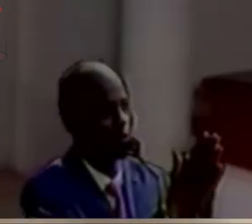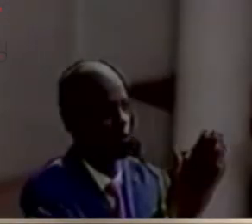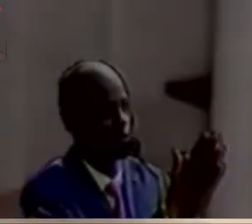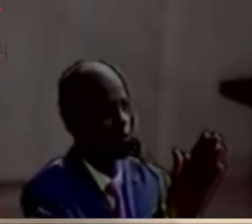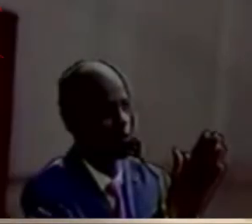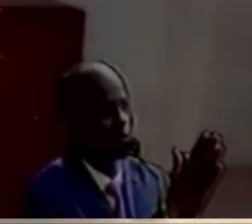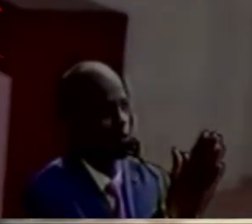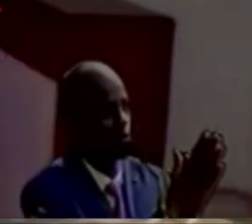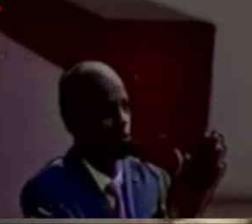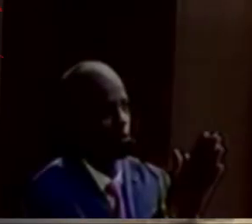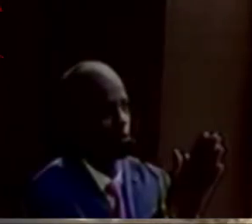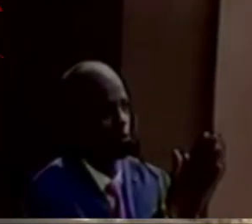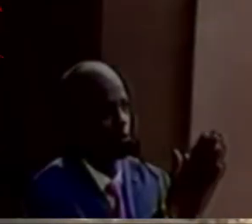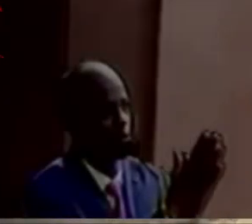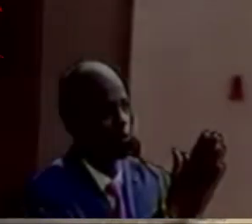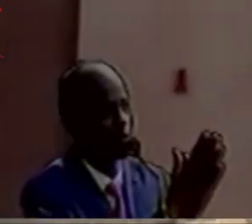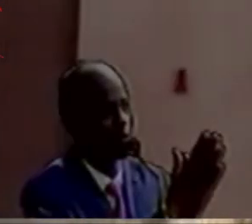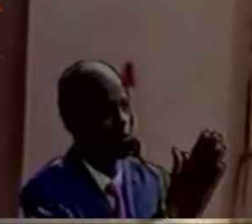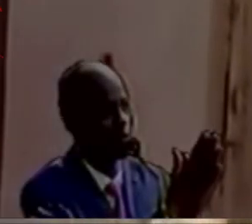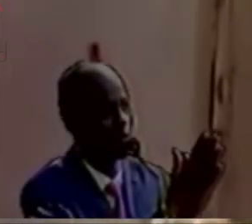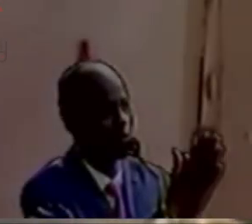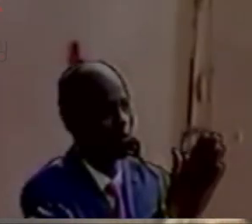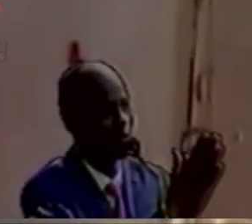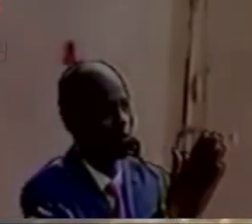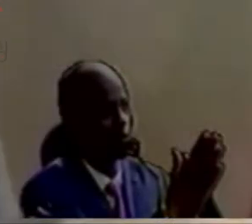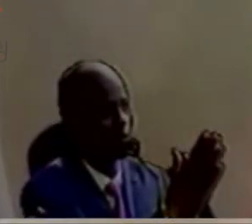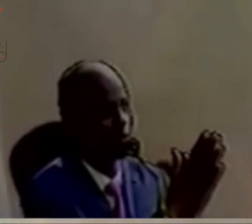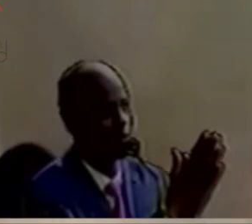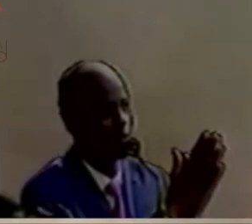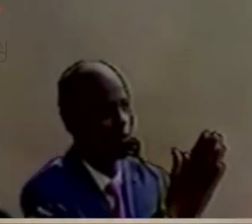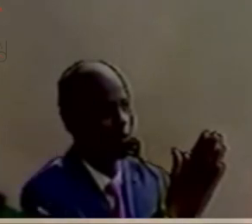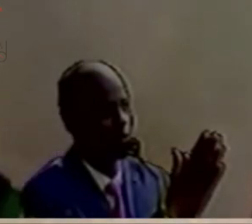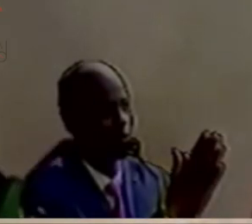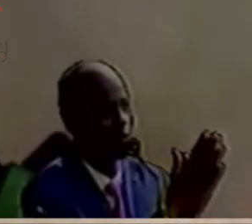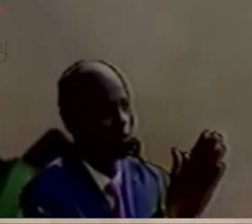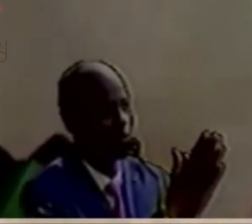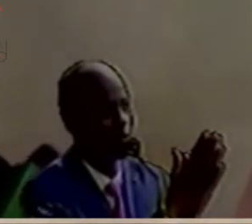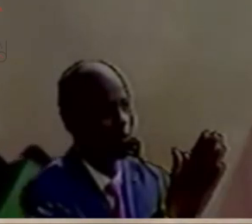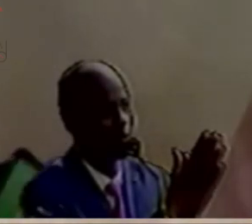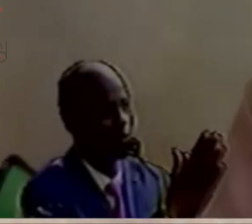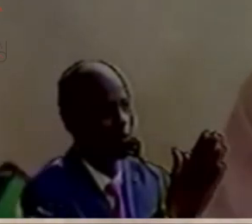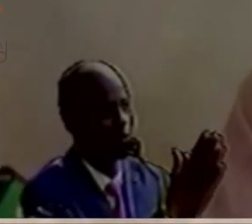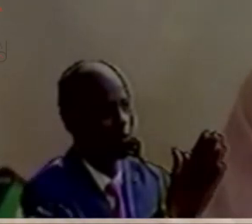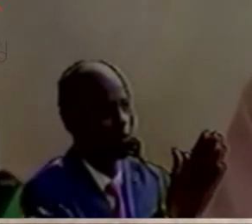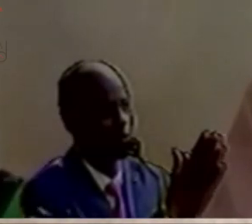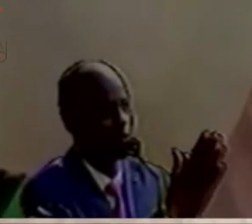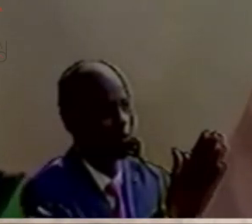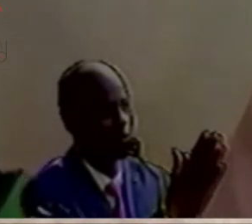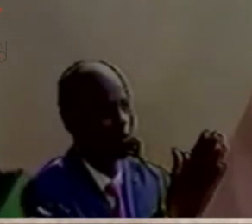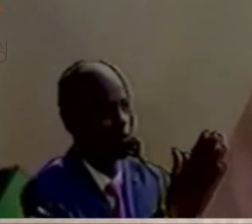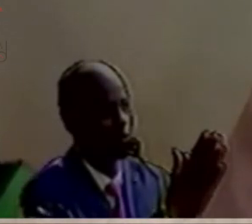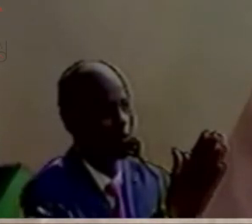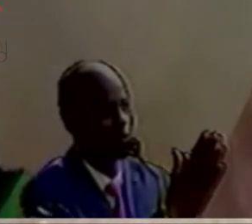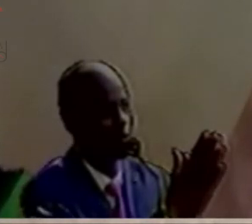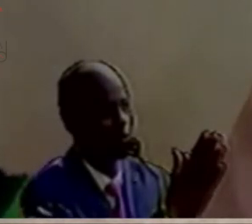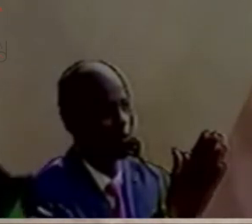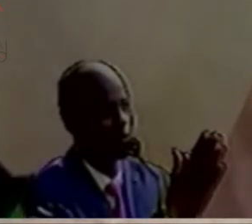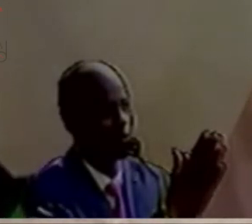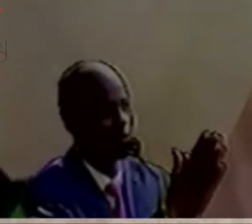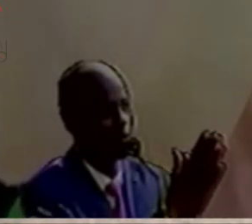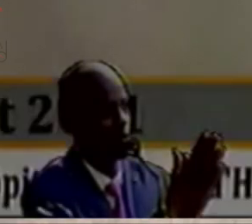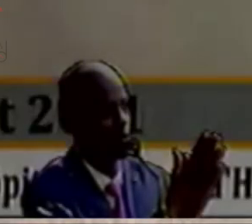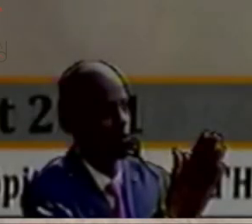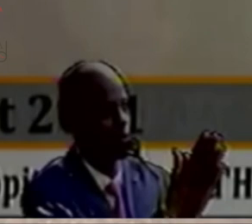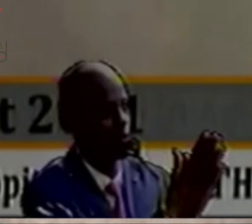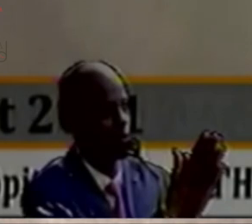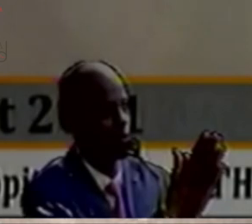mais c'est avec un sentiment de de tristesse pour nous voir tout effort qu'a